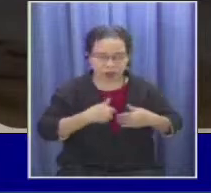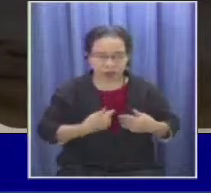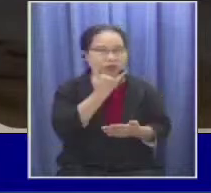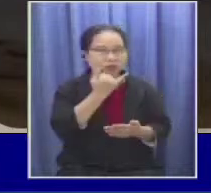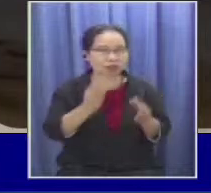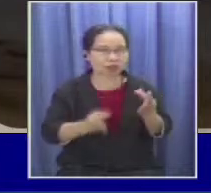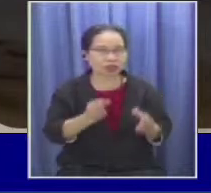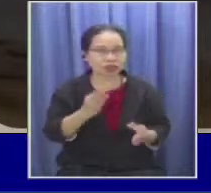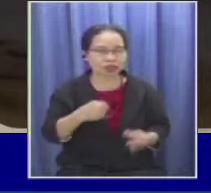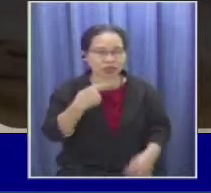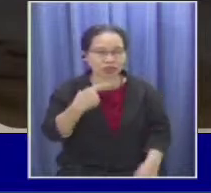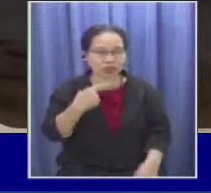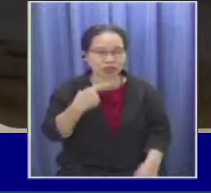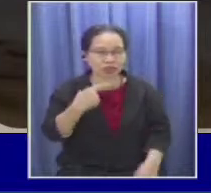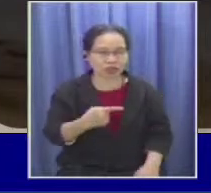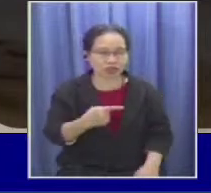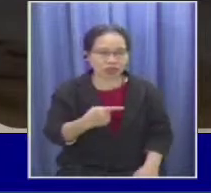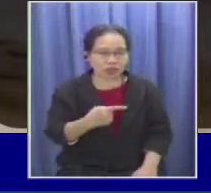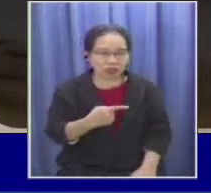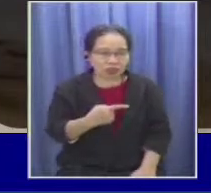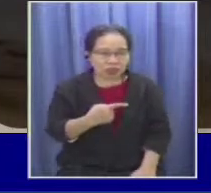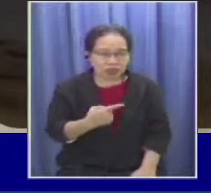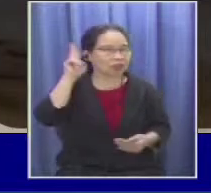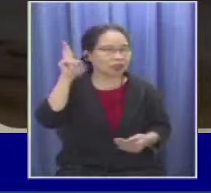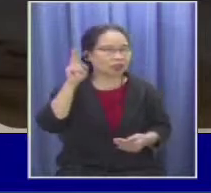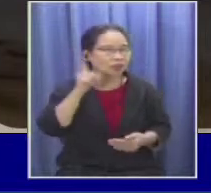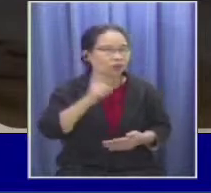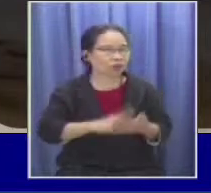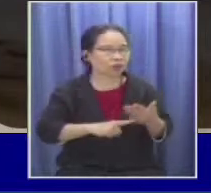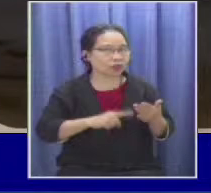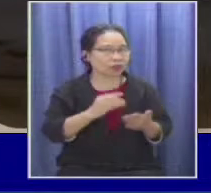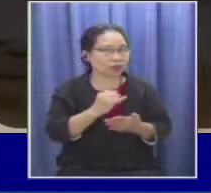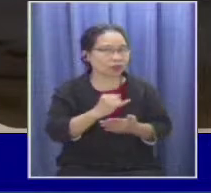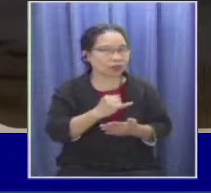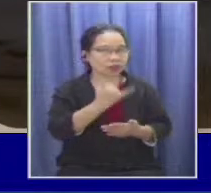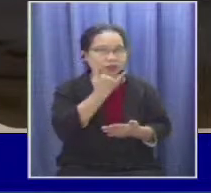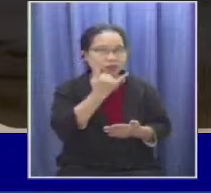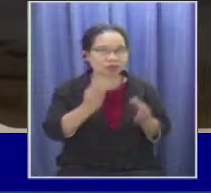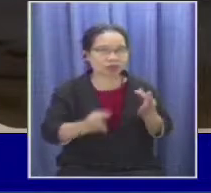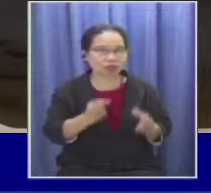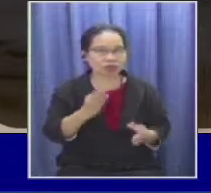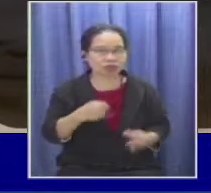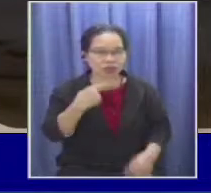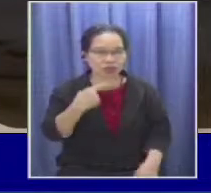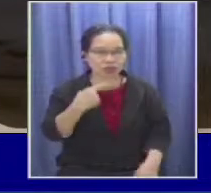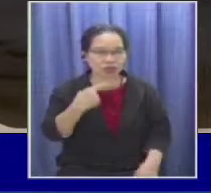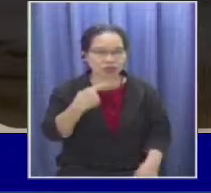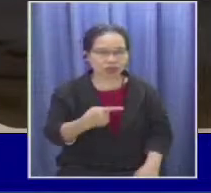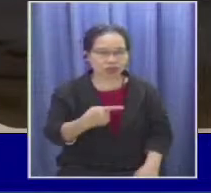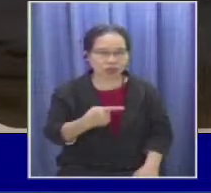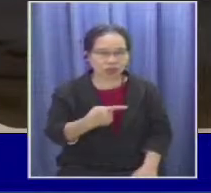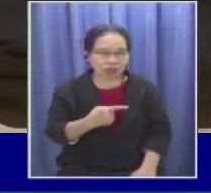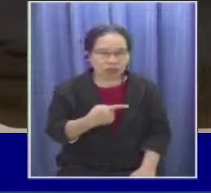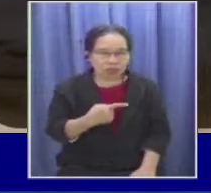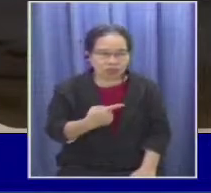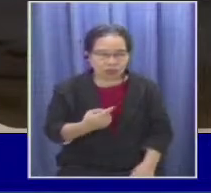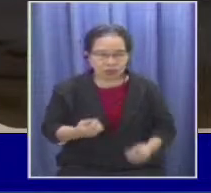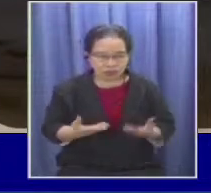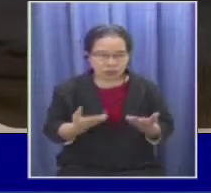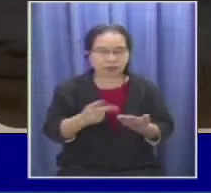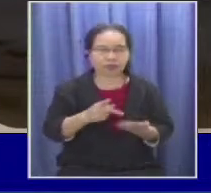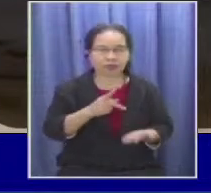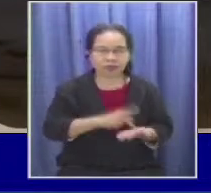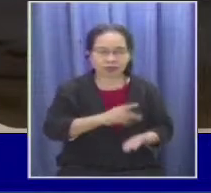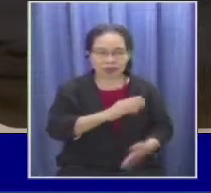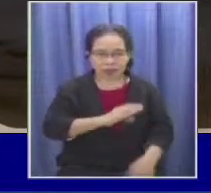no amedwan me ho na Awurade se muntie de watemufuo a ontini